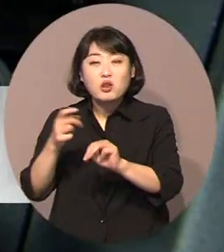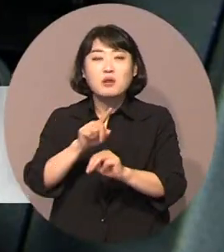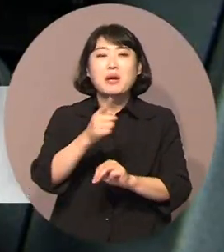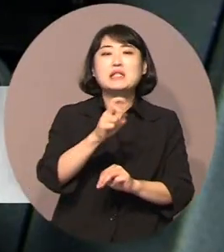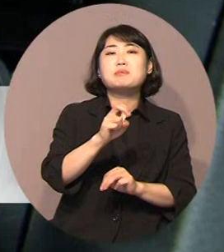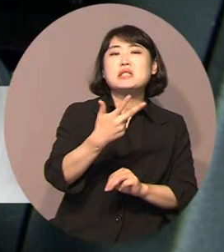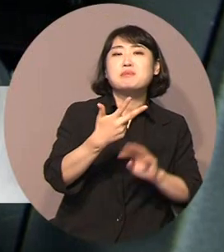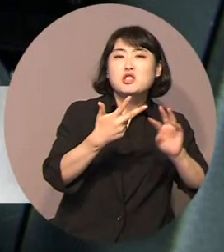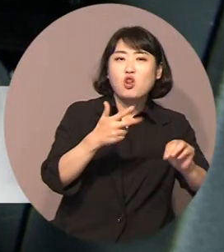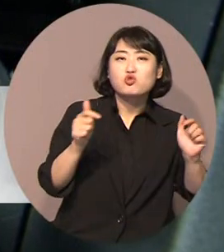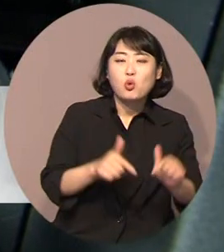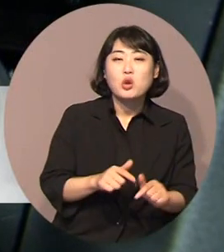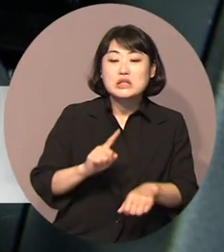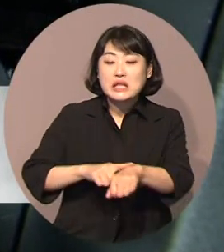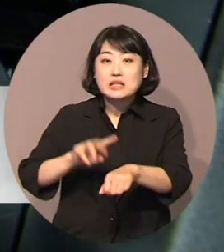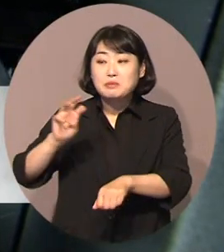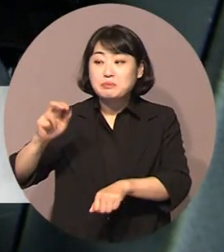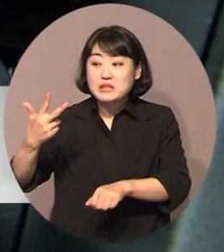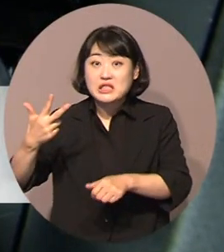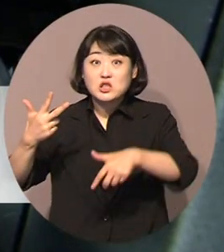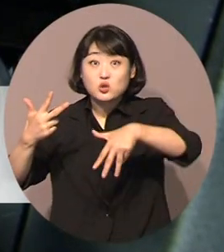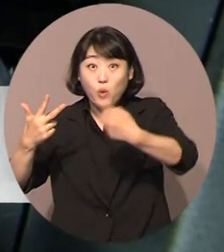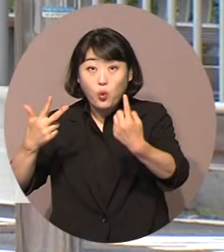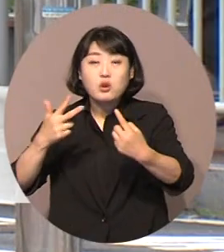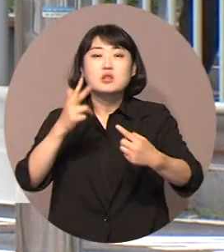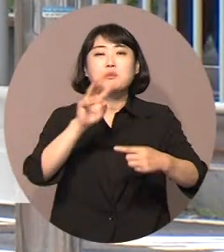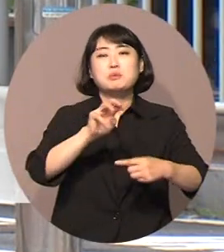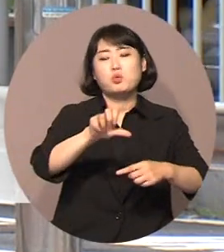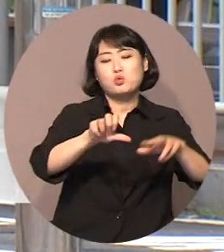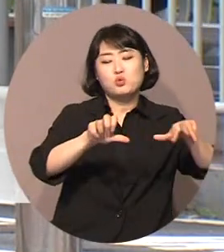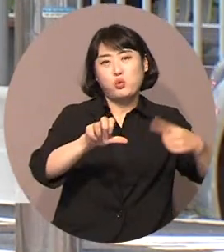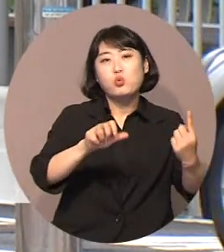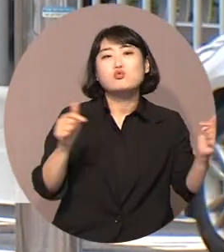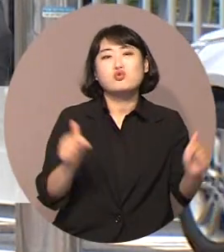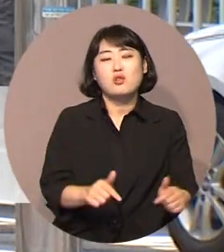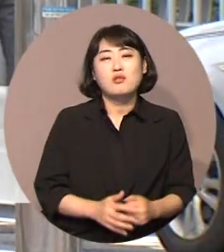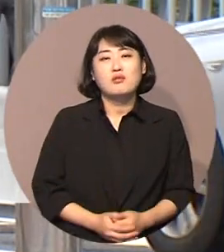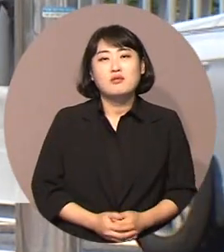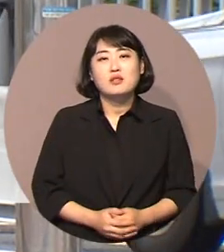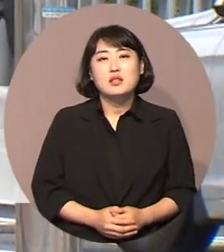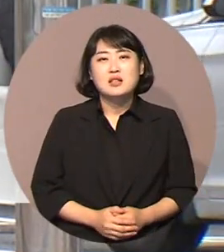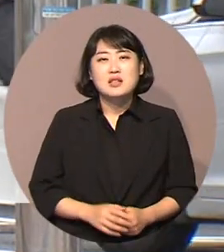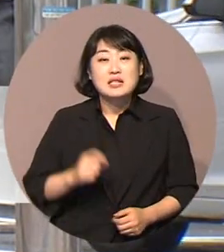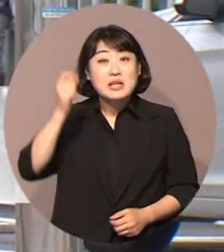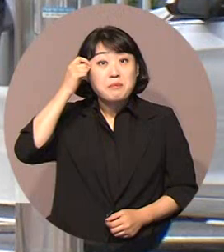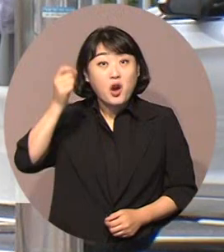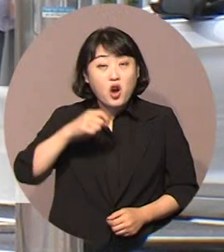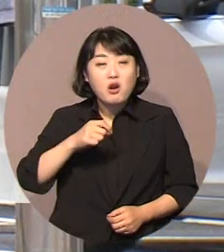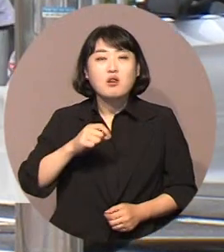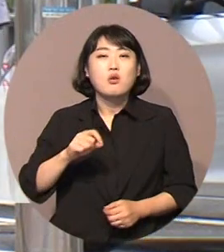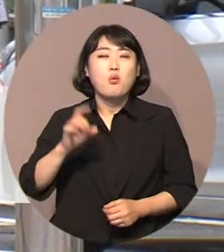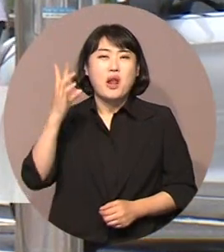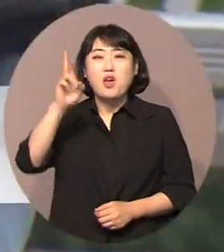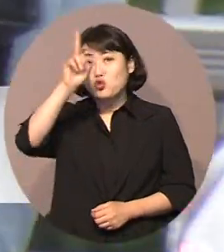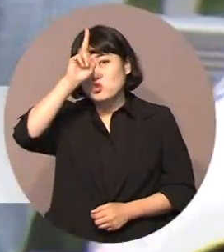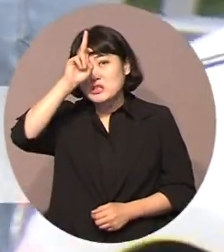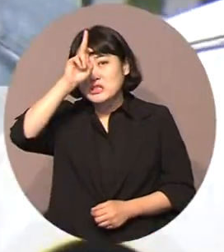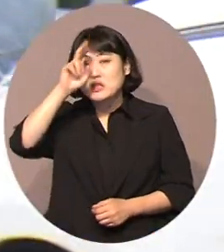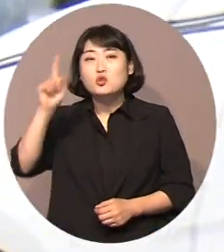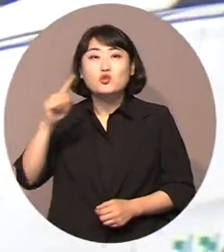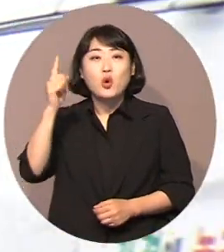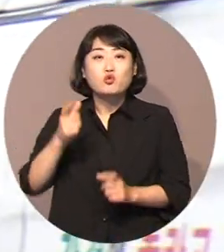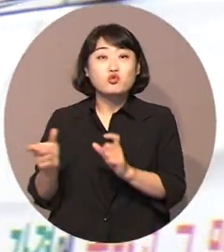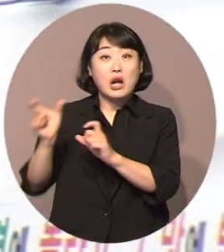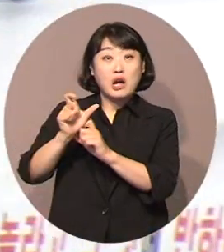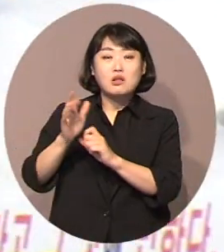37초에서 35초로 각각 줄어듭니다 한편 심혈증 시작 시간은 자정에서 밤 10시로